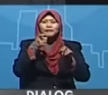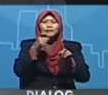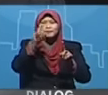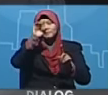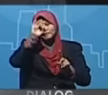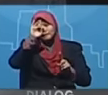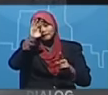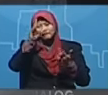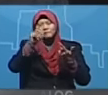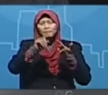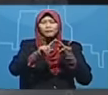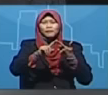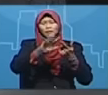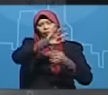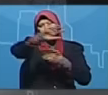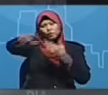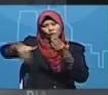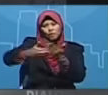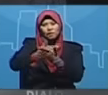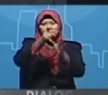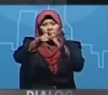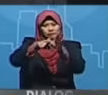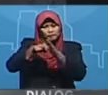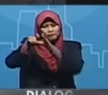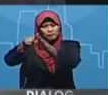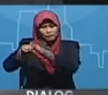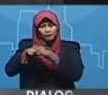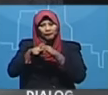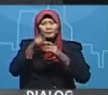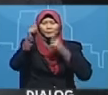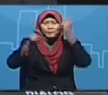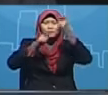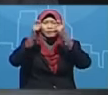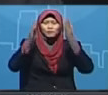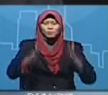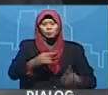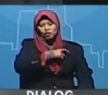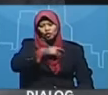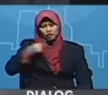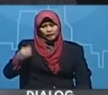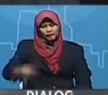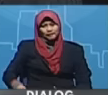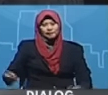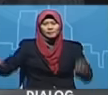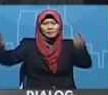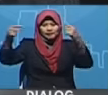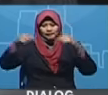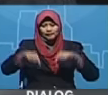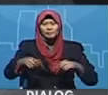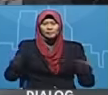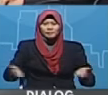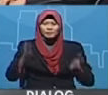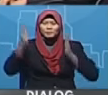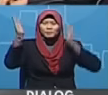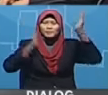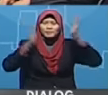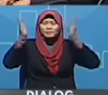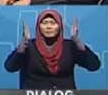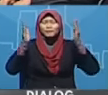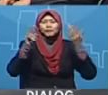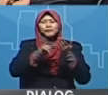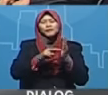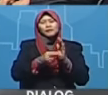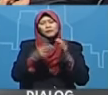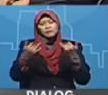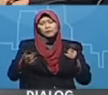India, dan kita cuba menarik semula pelancong-pelancong China untuk datang ke Malaysia. Jadi peningkatan 1 juta daripada